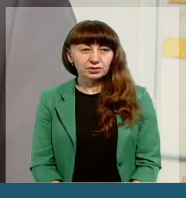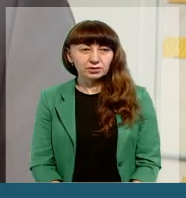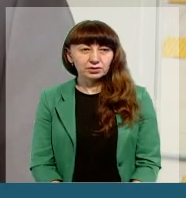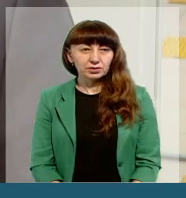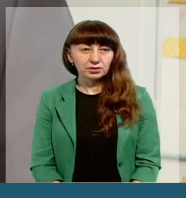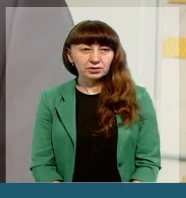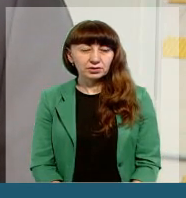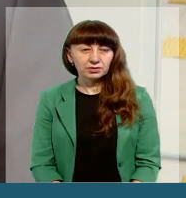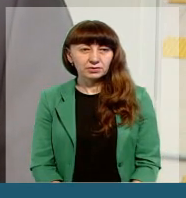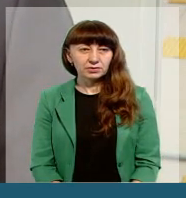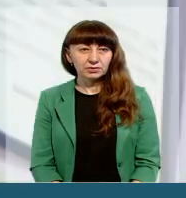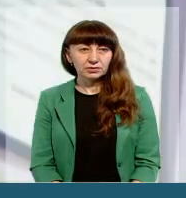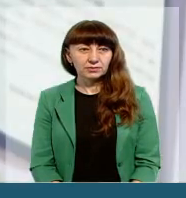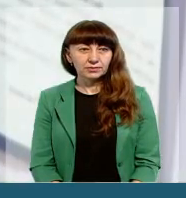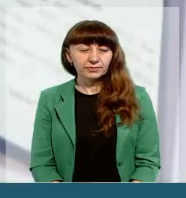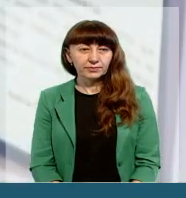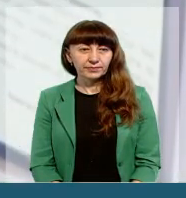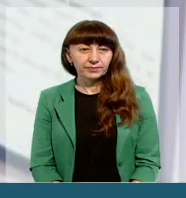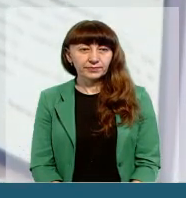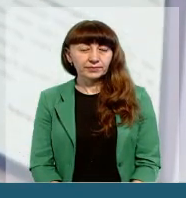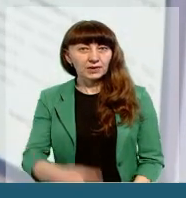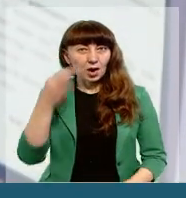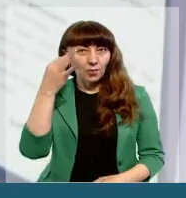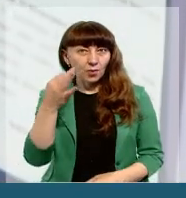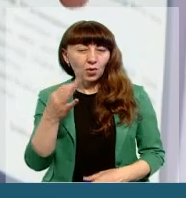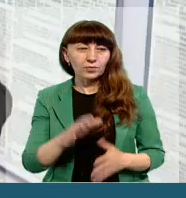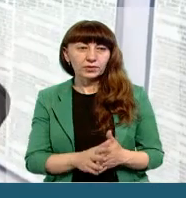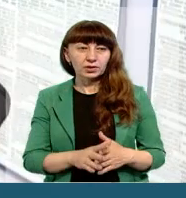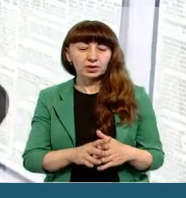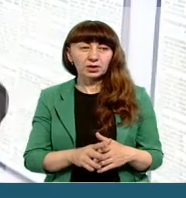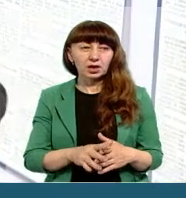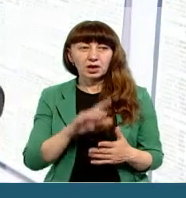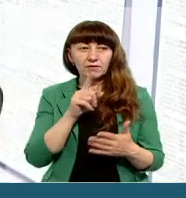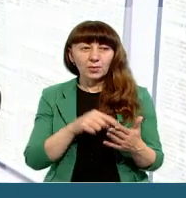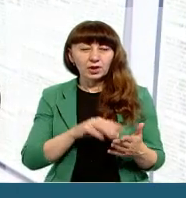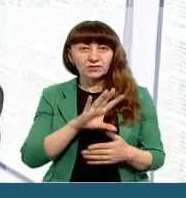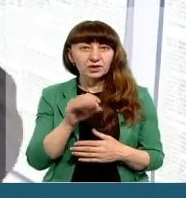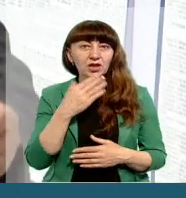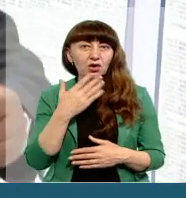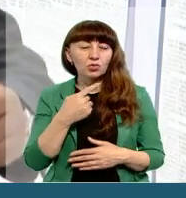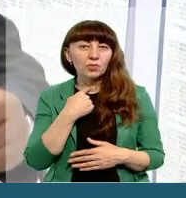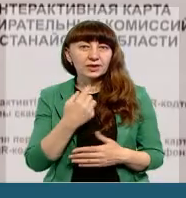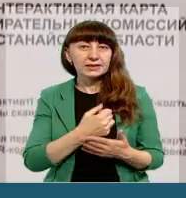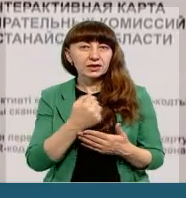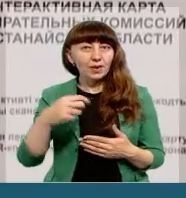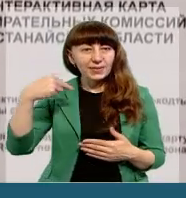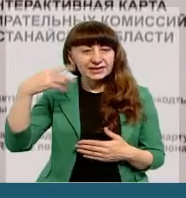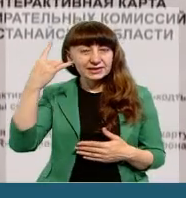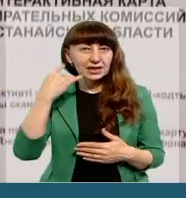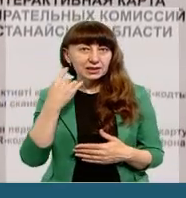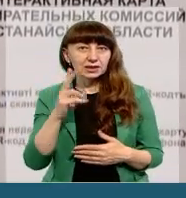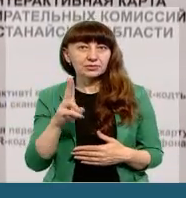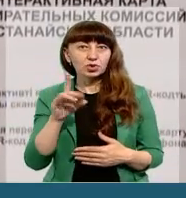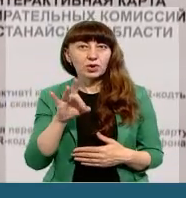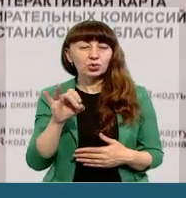Члены референдума все работают. Напомним, что вынести вопрос на всенародное голосование постановил президент страны